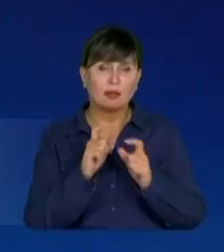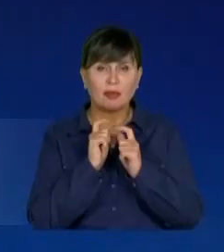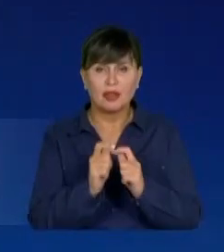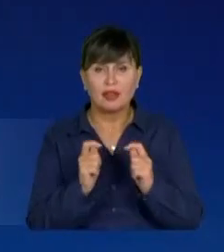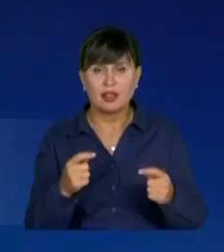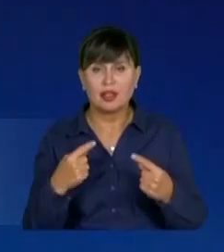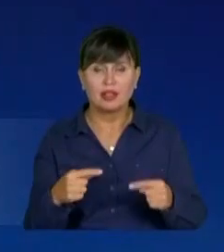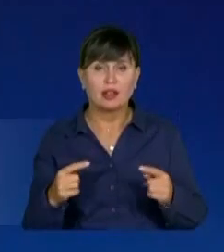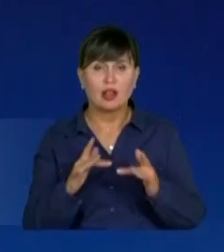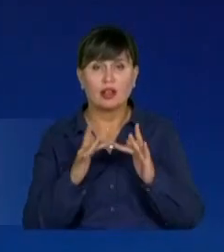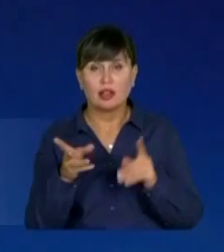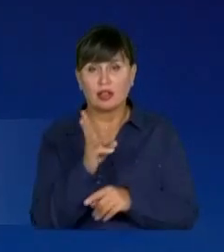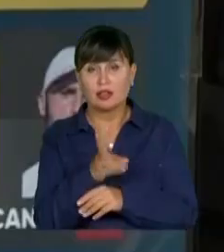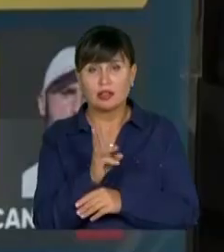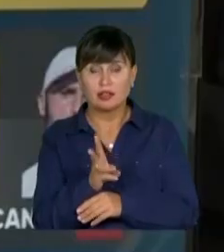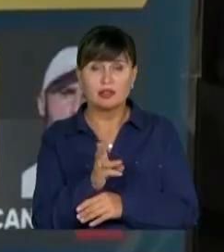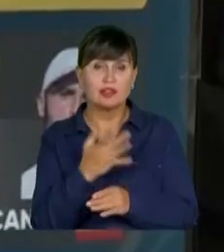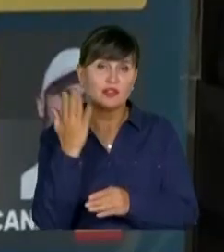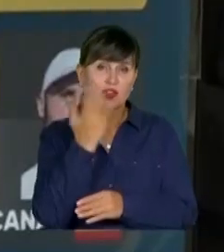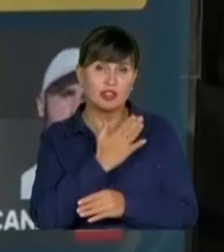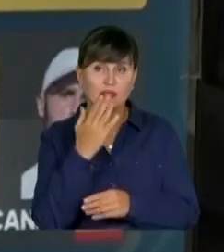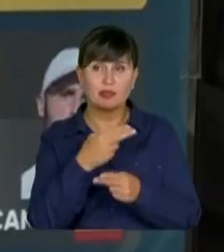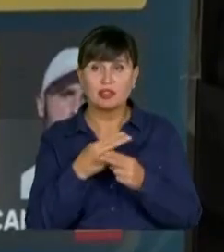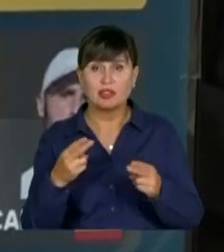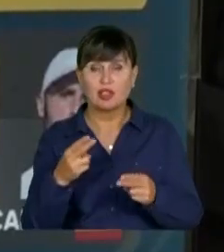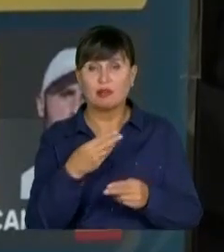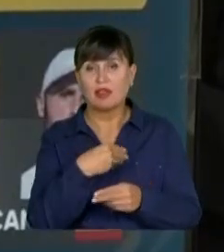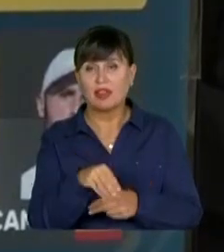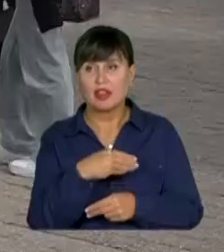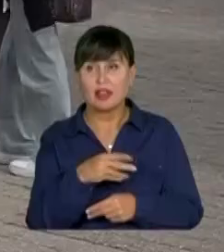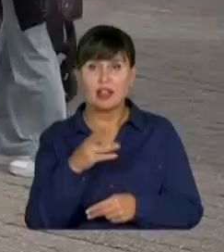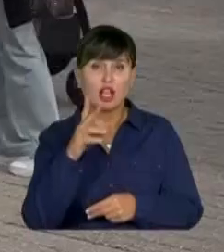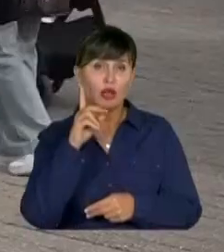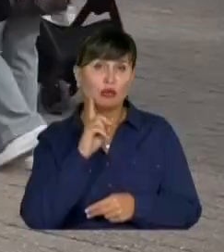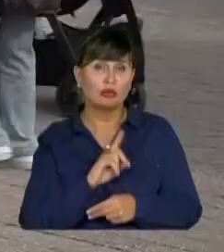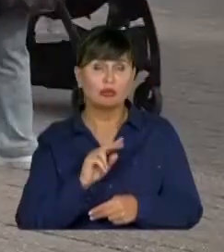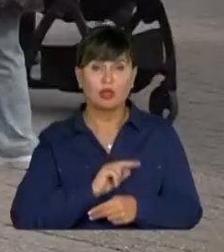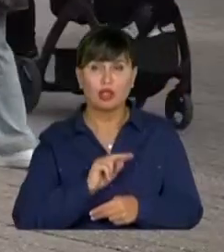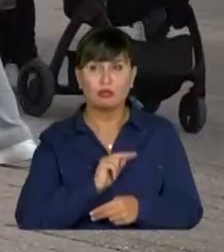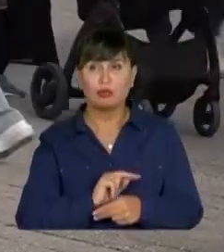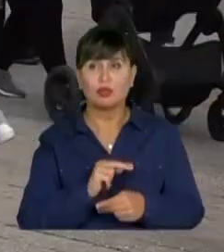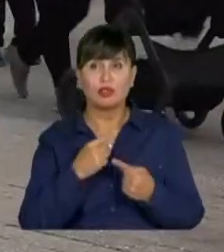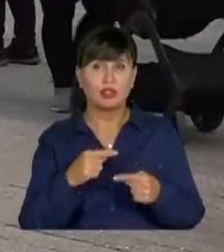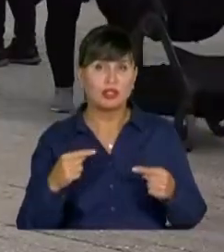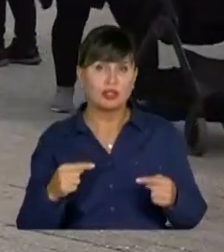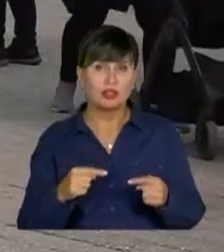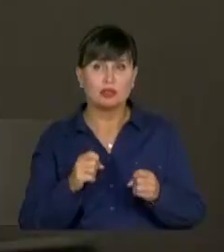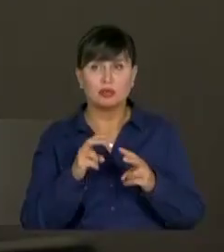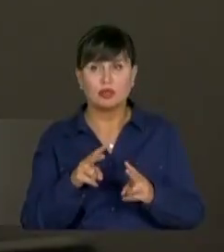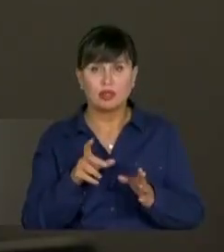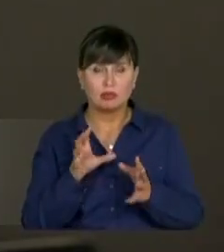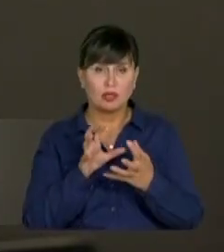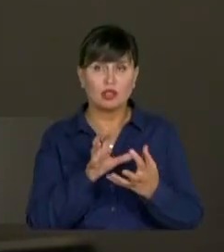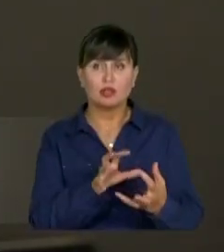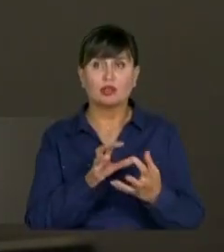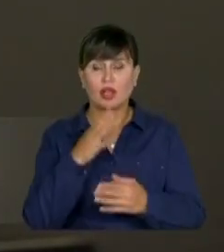амфитеатр с онлайн-трансляциями матчей и фильмами на тему тенниса. Для удобства до арены курсируют несколько специальных маршрутов.